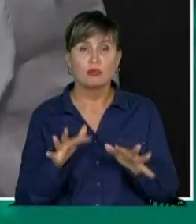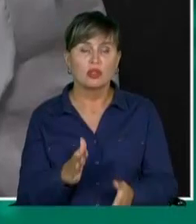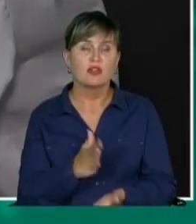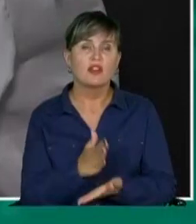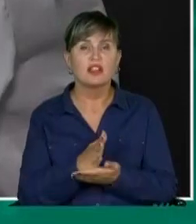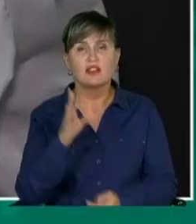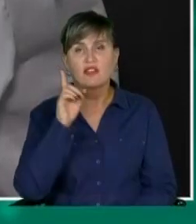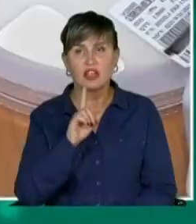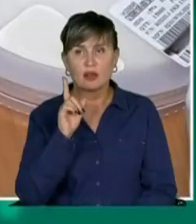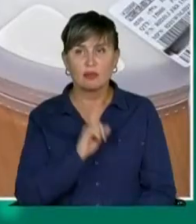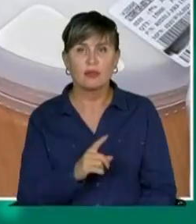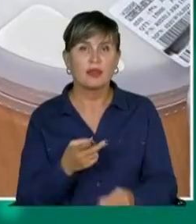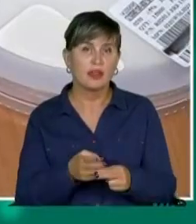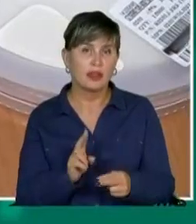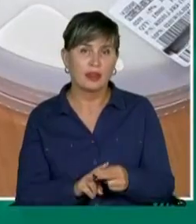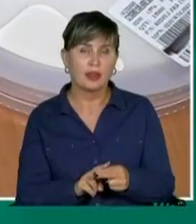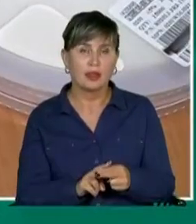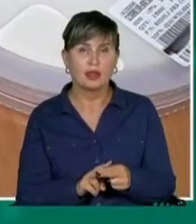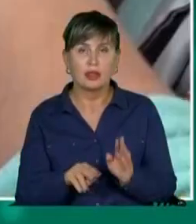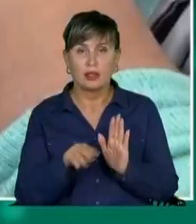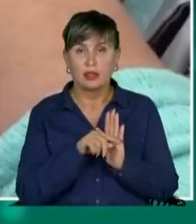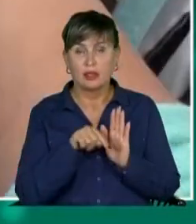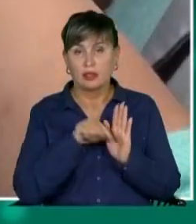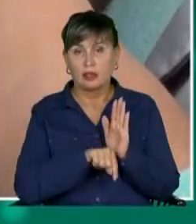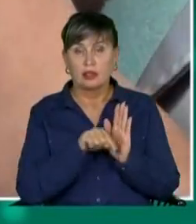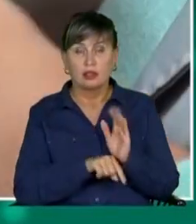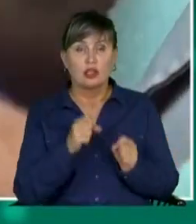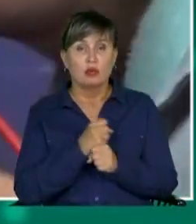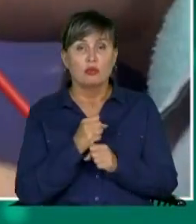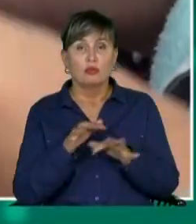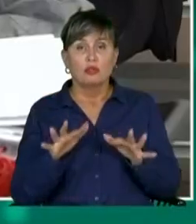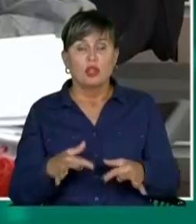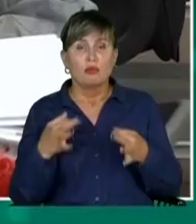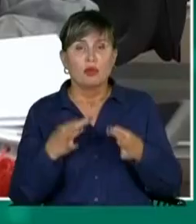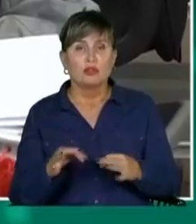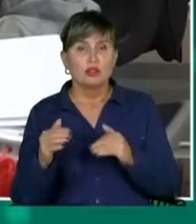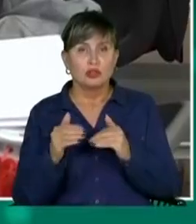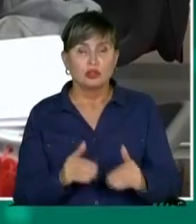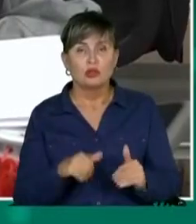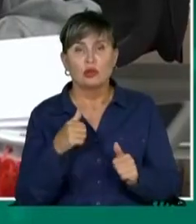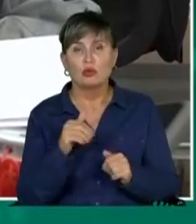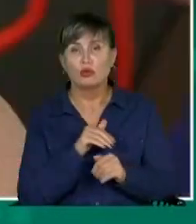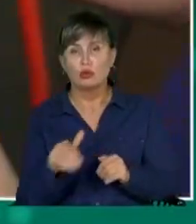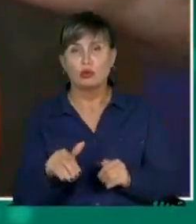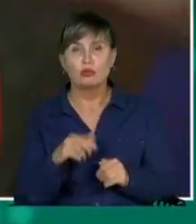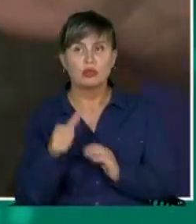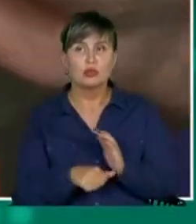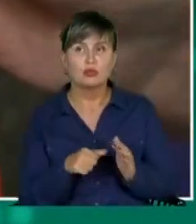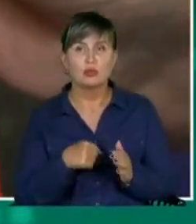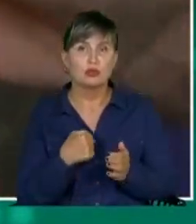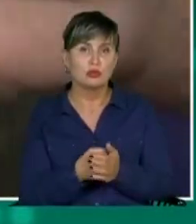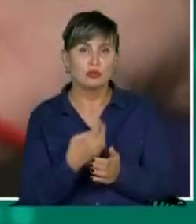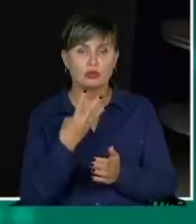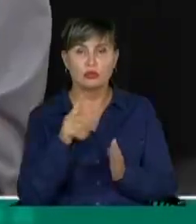временными. Данные рабочие места позволили снизить уровень безработицы до